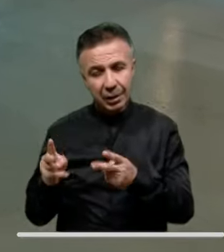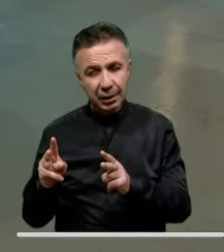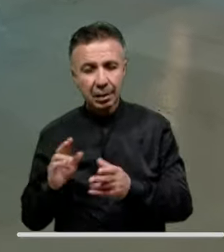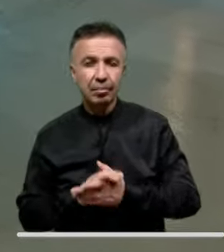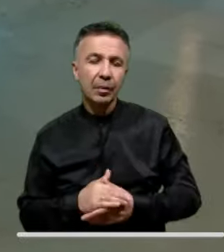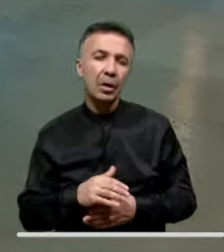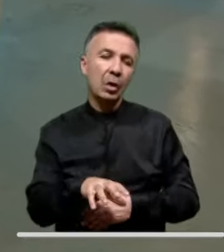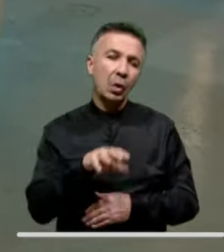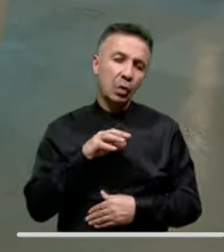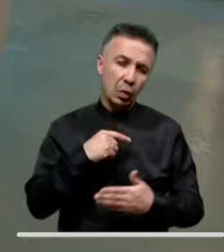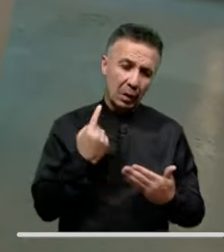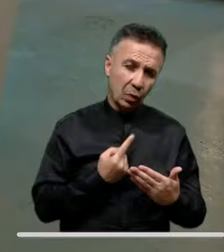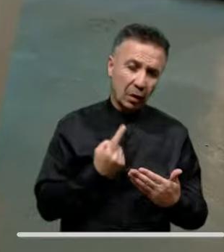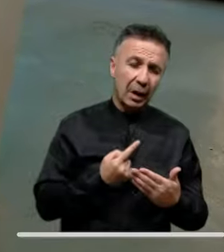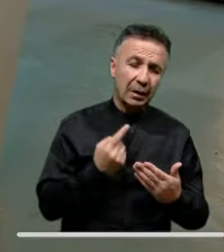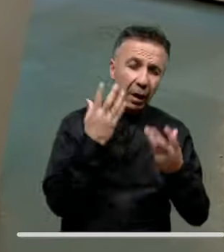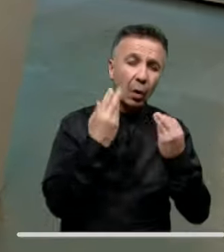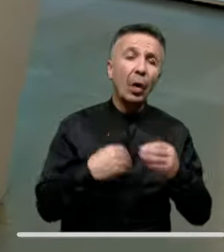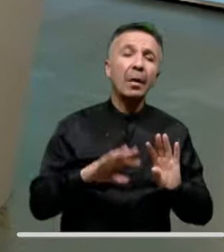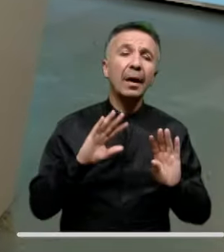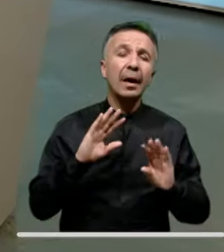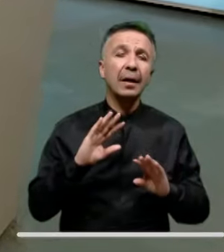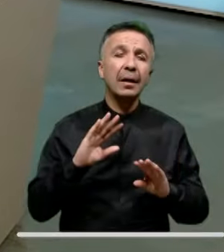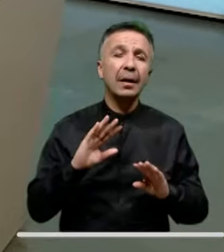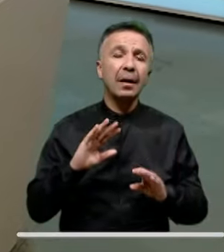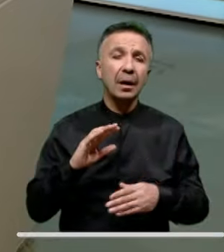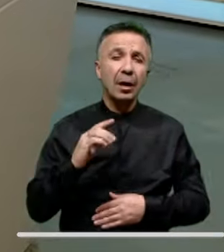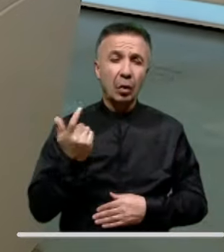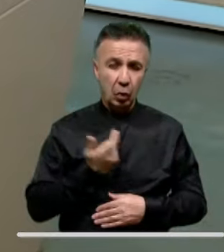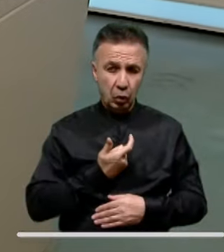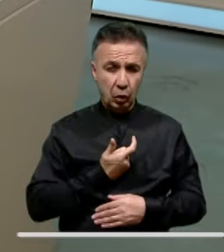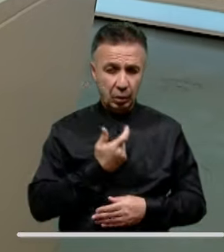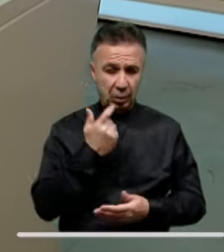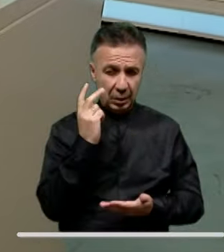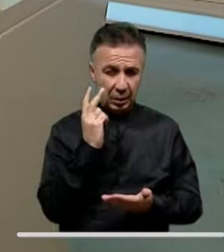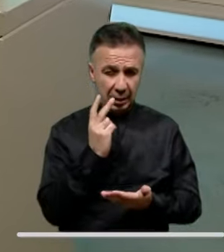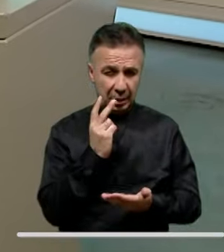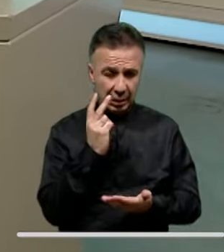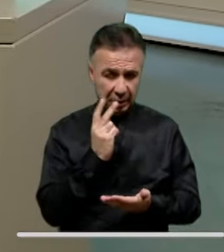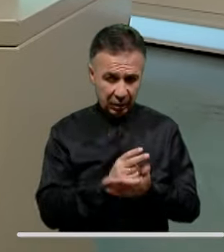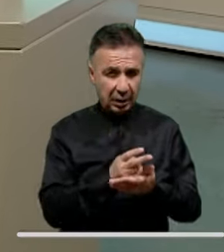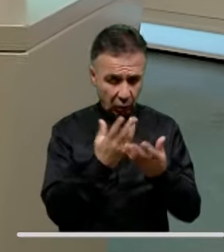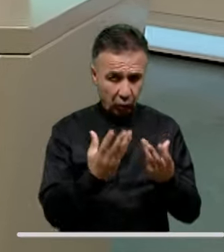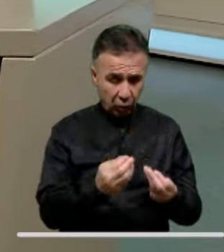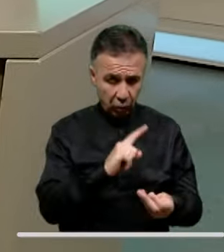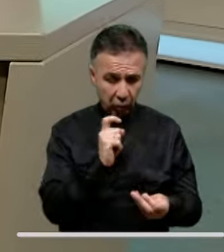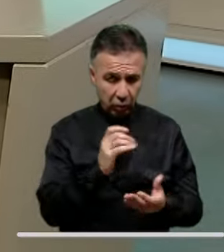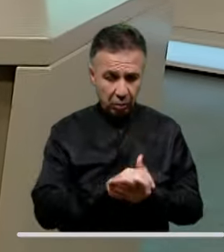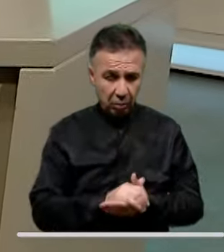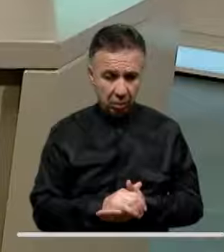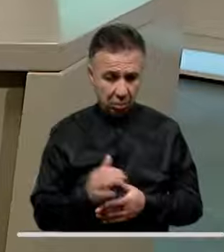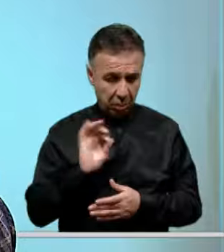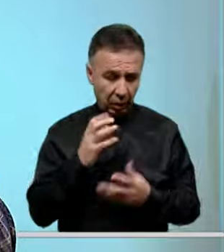sünnet Kur'an'da olmayan hüküm koyar mı? Kur'an'da olmayan bir şey sünnetle sabit olur mu?